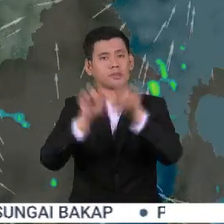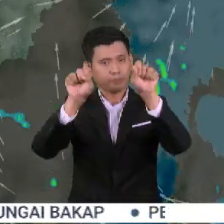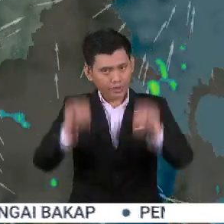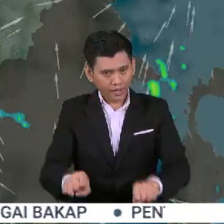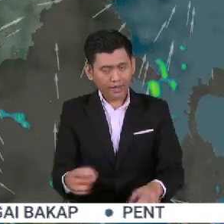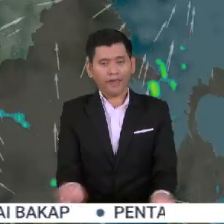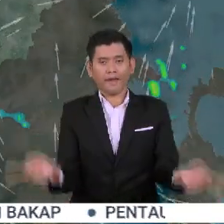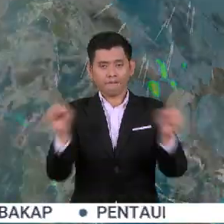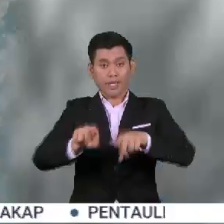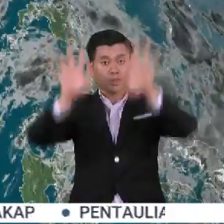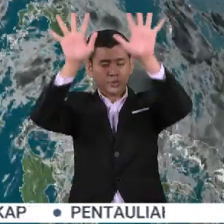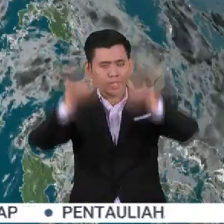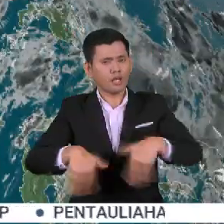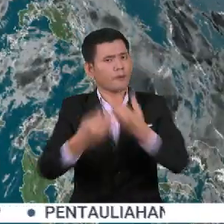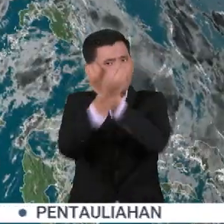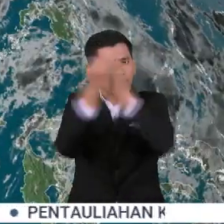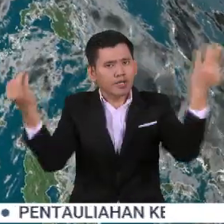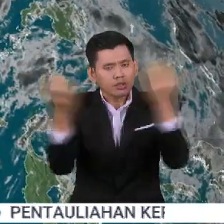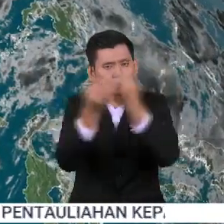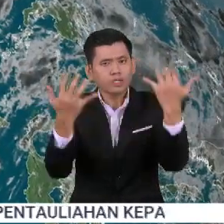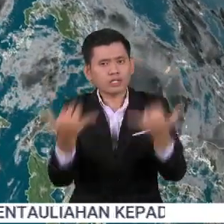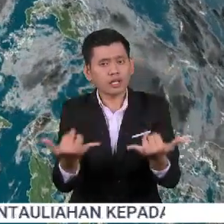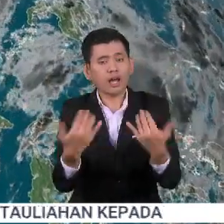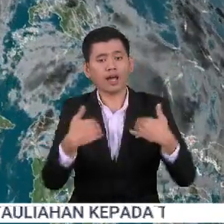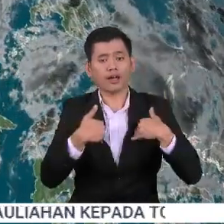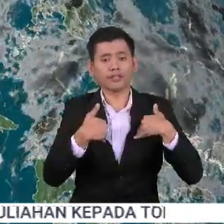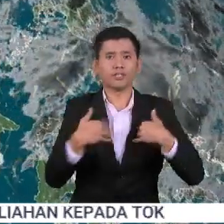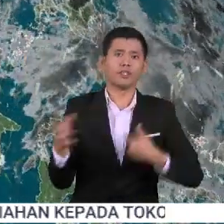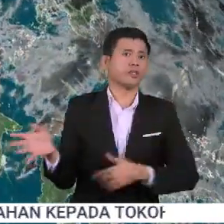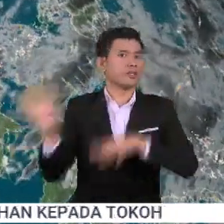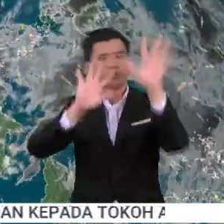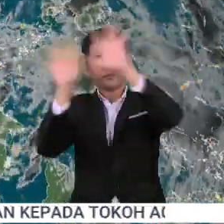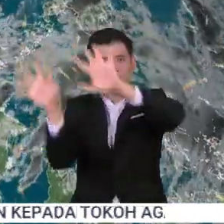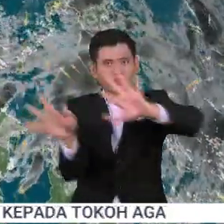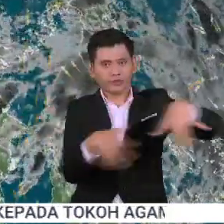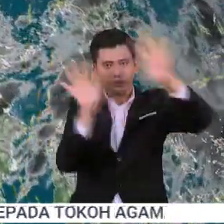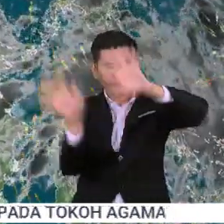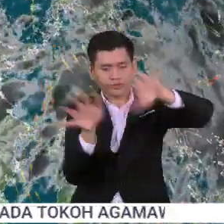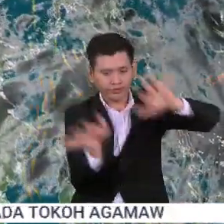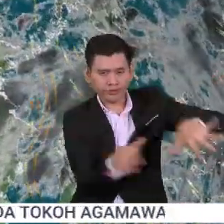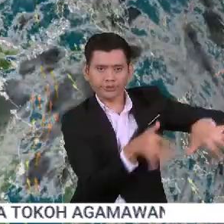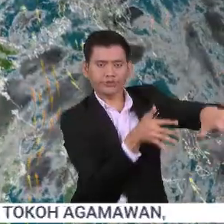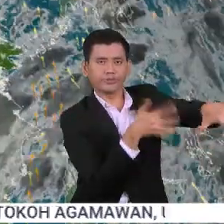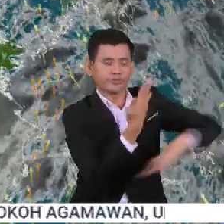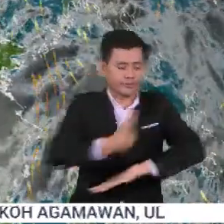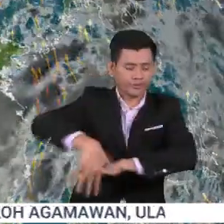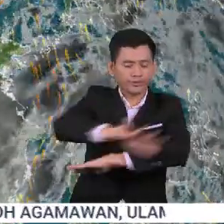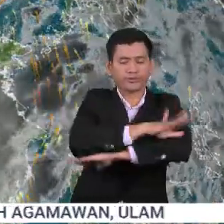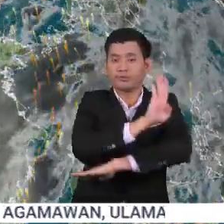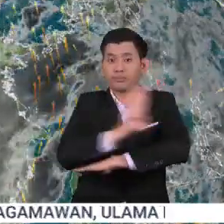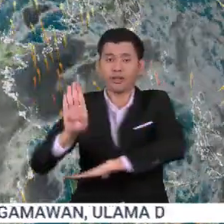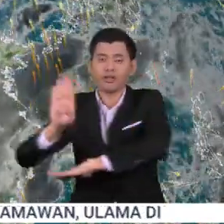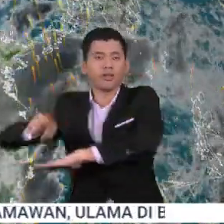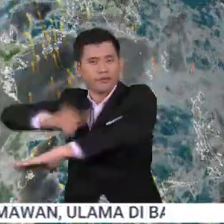Dan untuk pengetahuan semua, sekarang ini terdapat ribut tropika talim di bahagian perairan barat